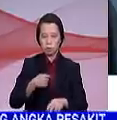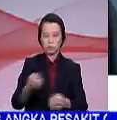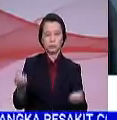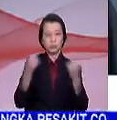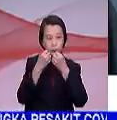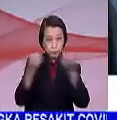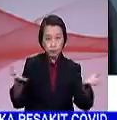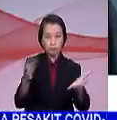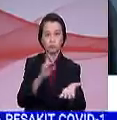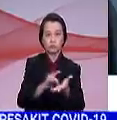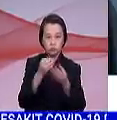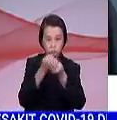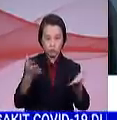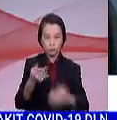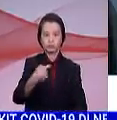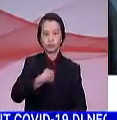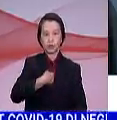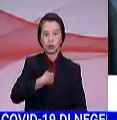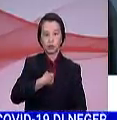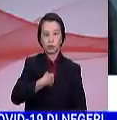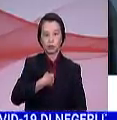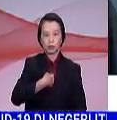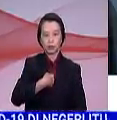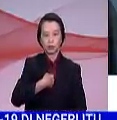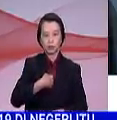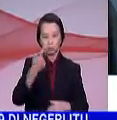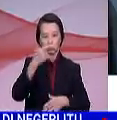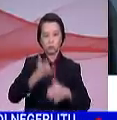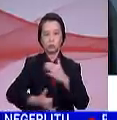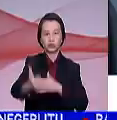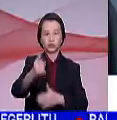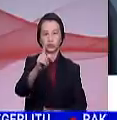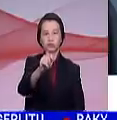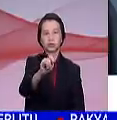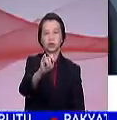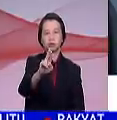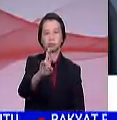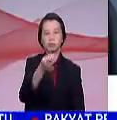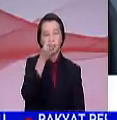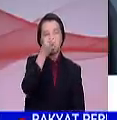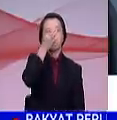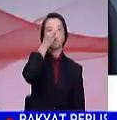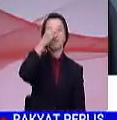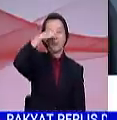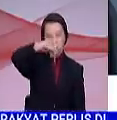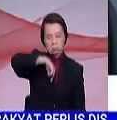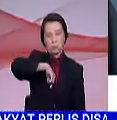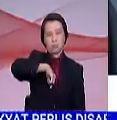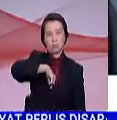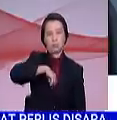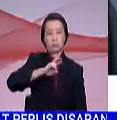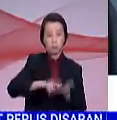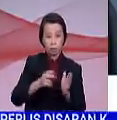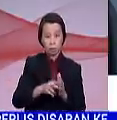bahawa saya kena buat untuk masukkan tiub. So maksudnya saya